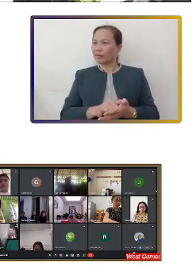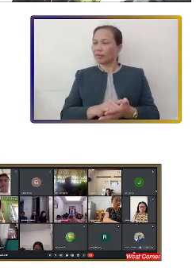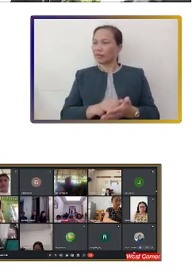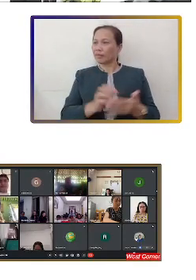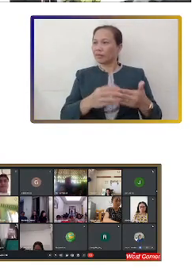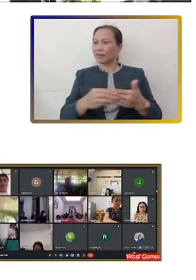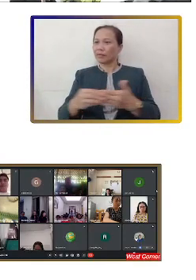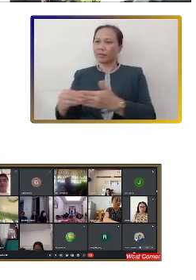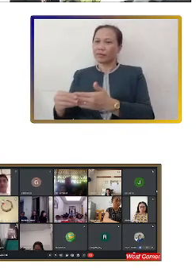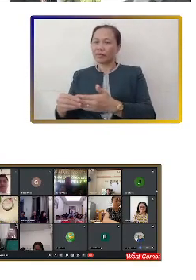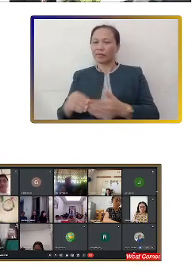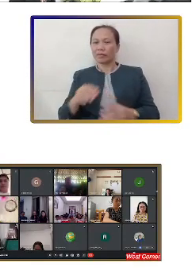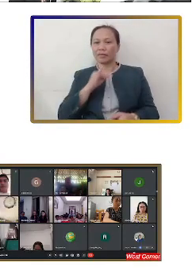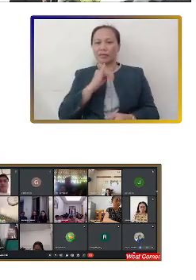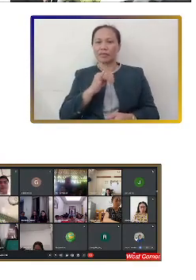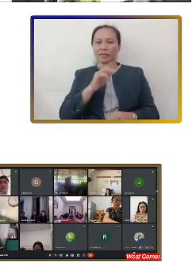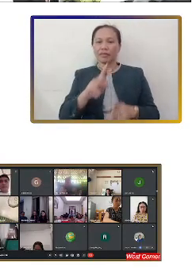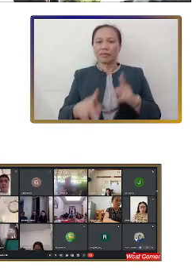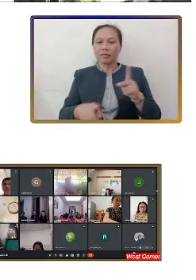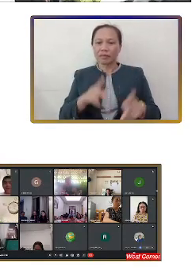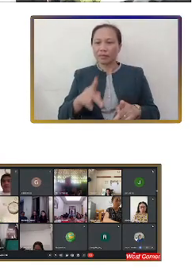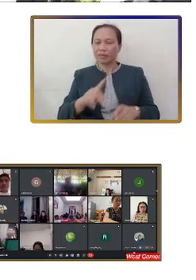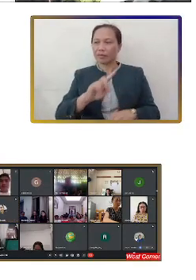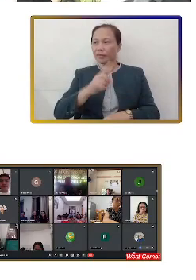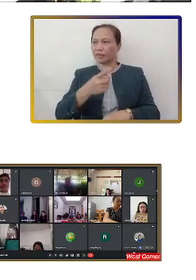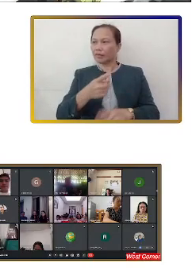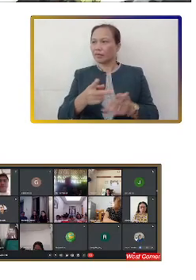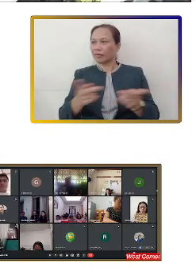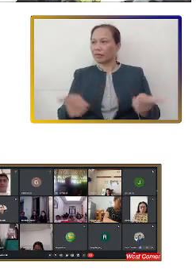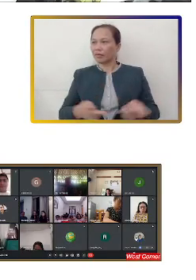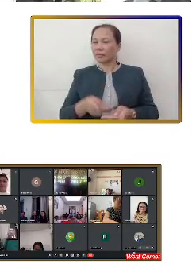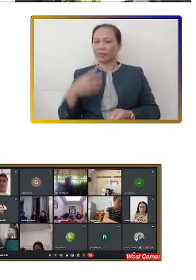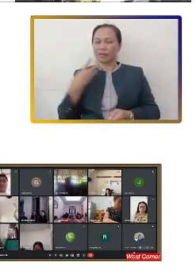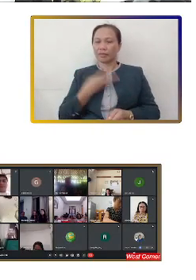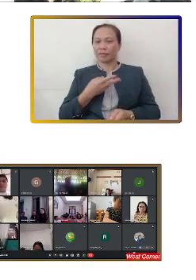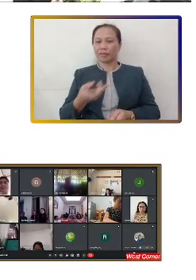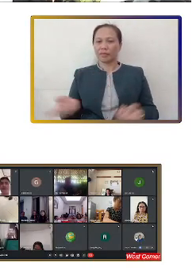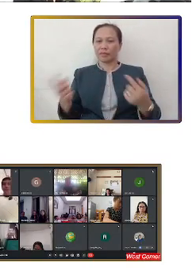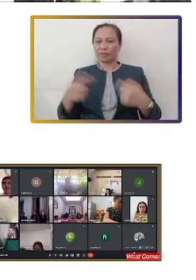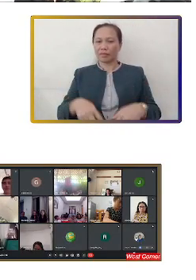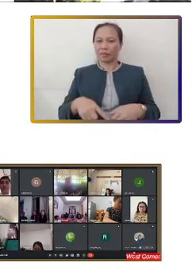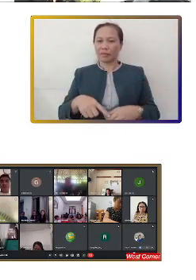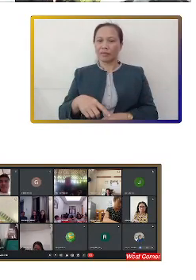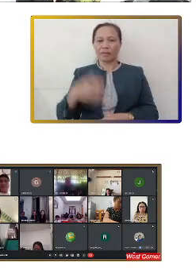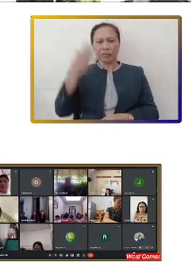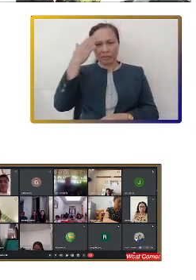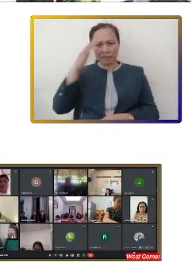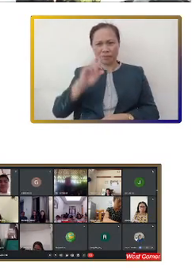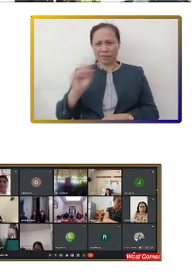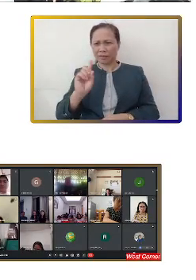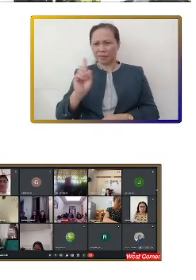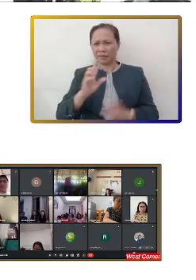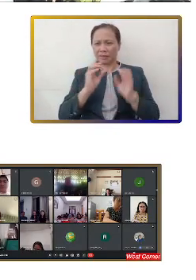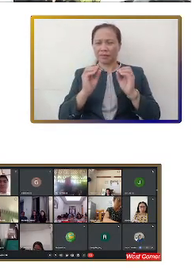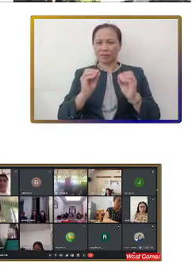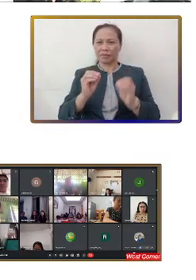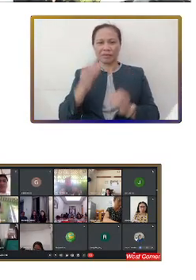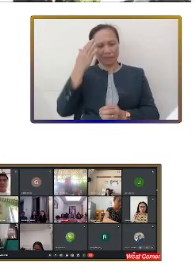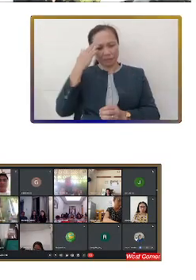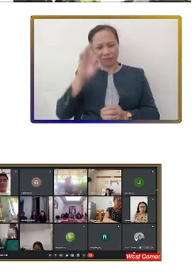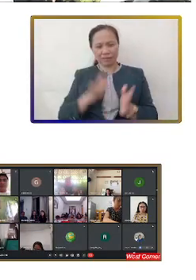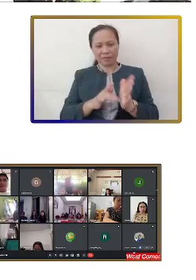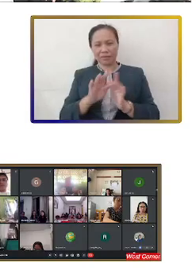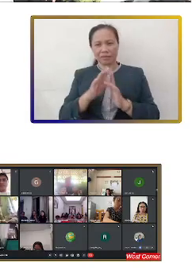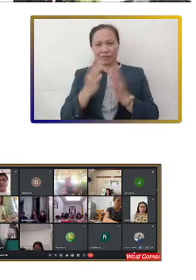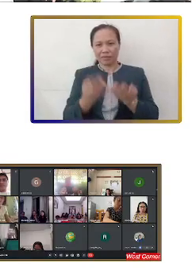tao? You see, in the first place, pumunta kayo sa simbahan, wala kayong alam. You do not know the Bible, and